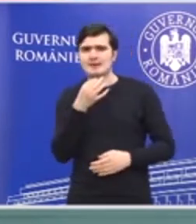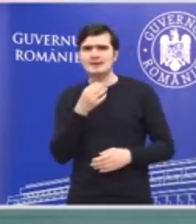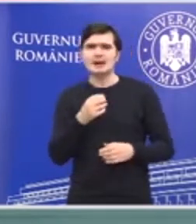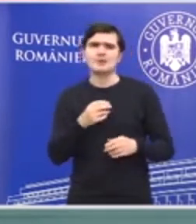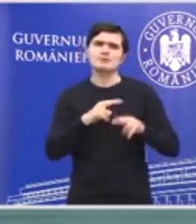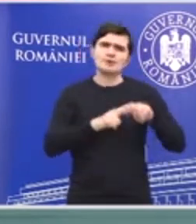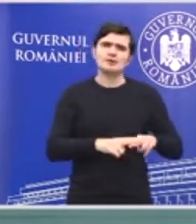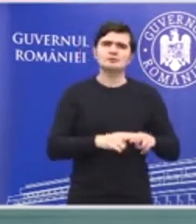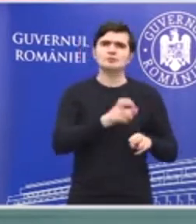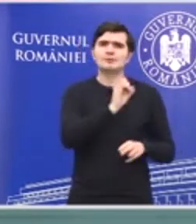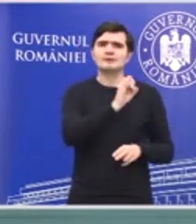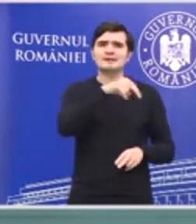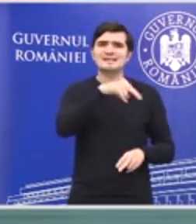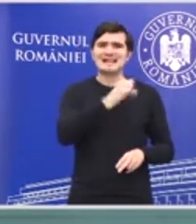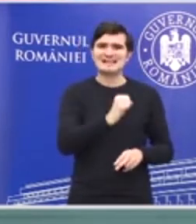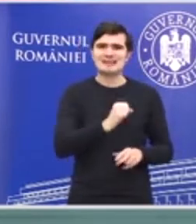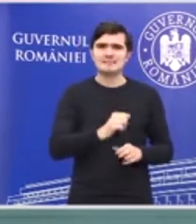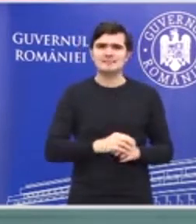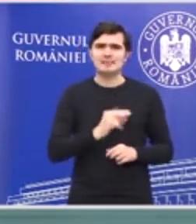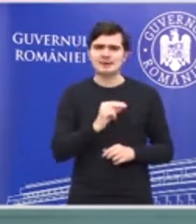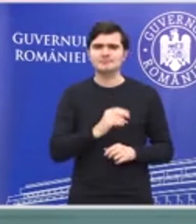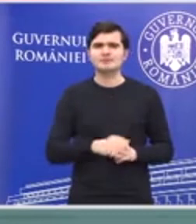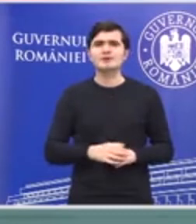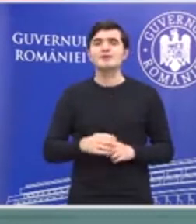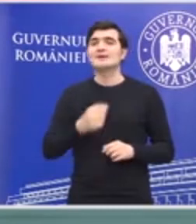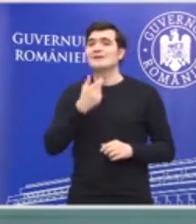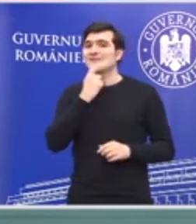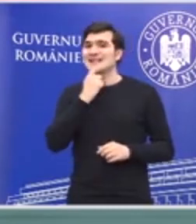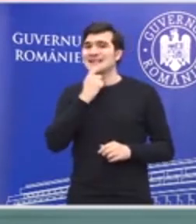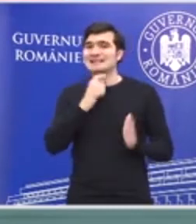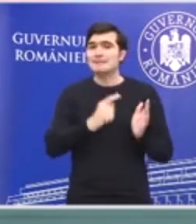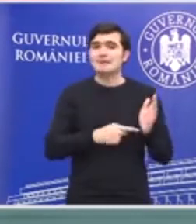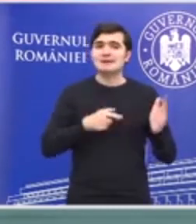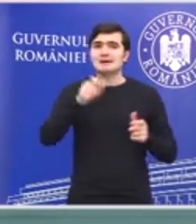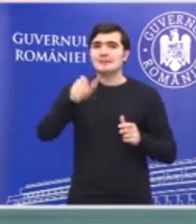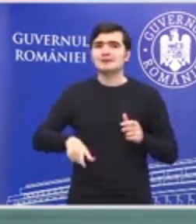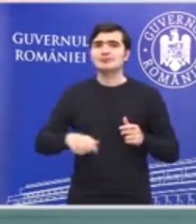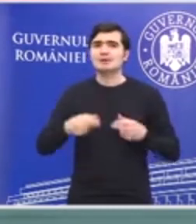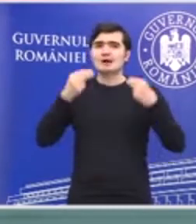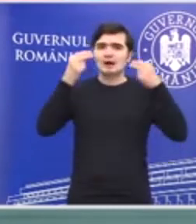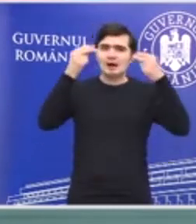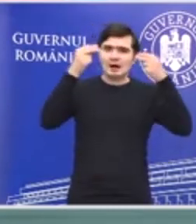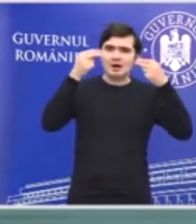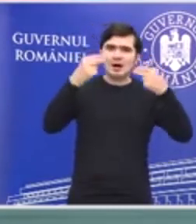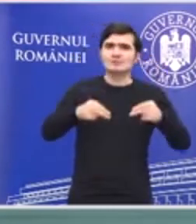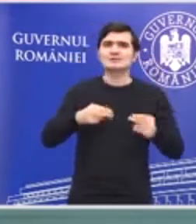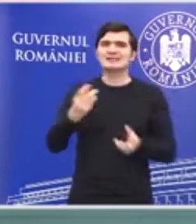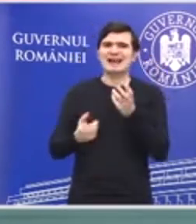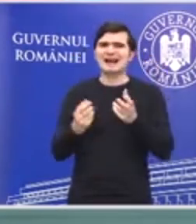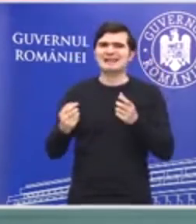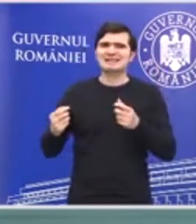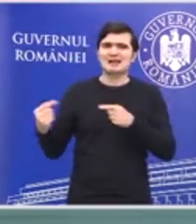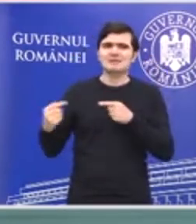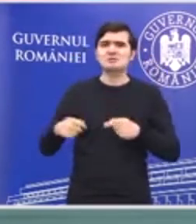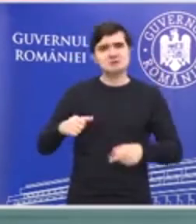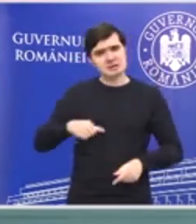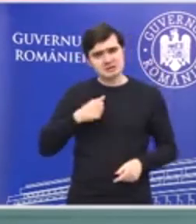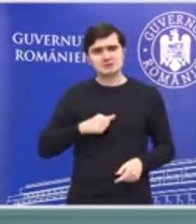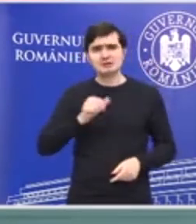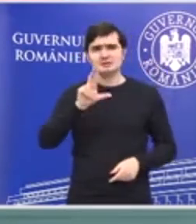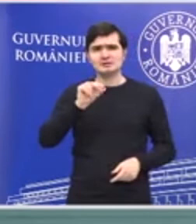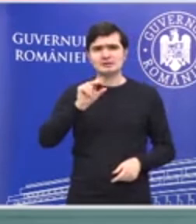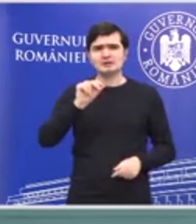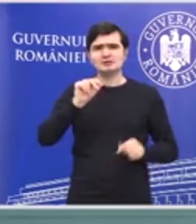Sănătate Publică. Vârsta mediană a persoanelor care au raportat reacții adverse este tânără, 37 de ani.